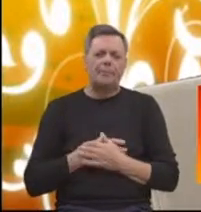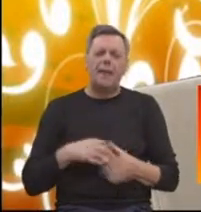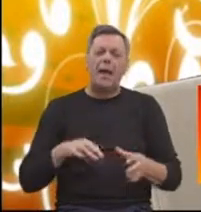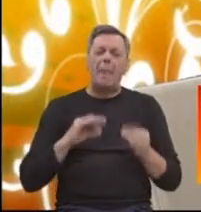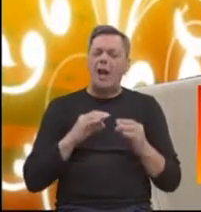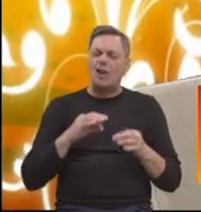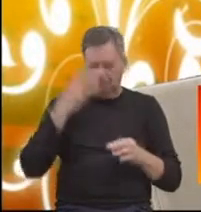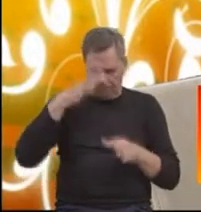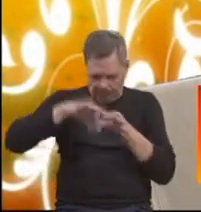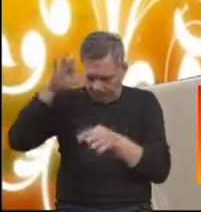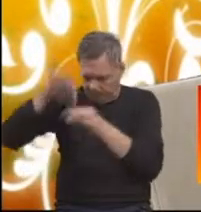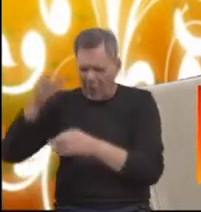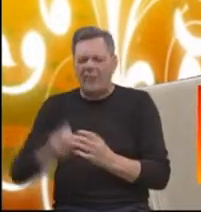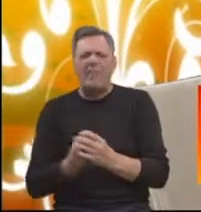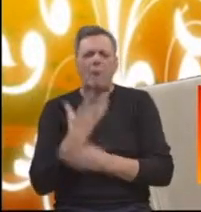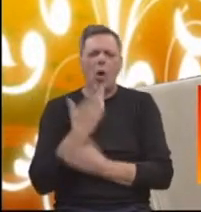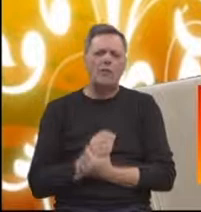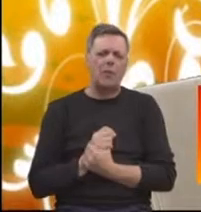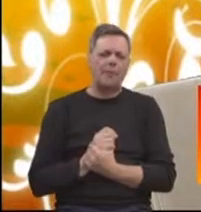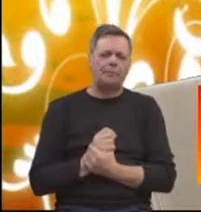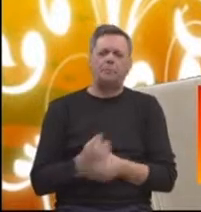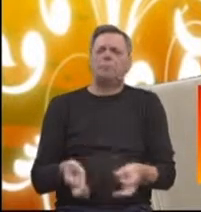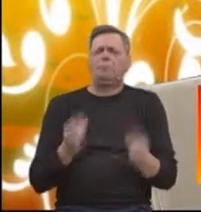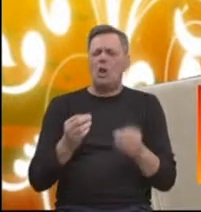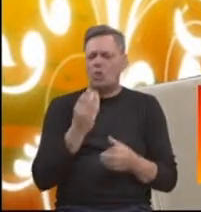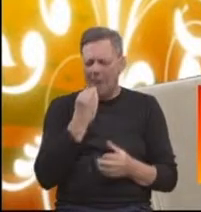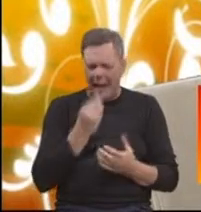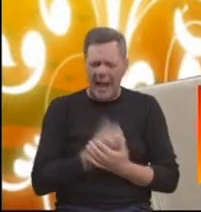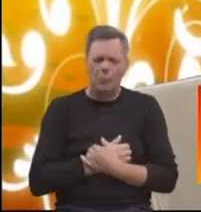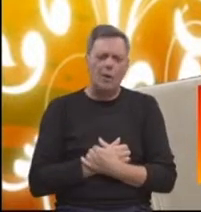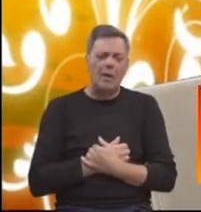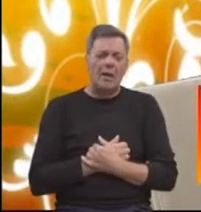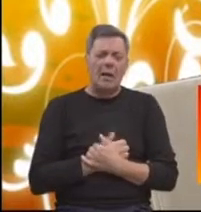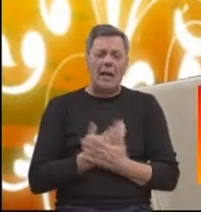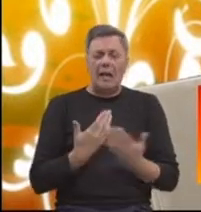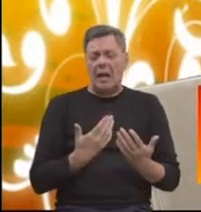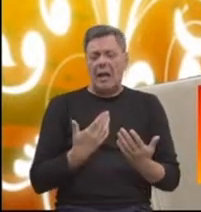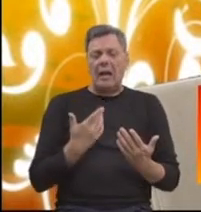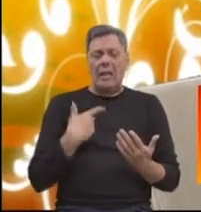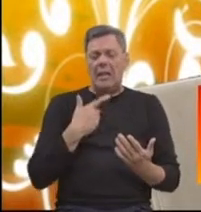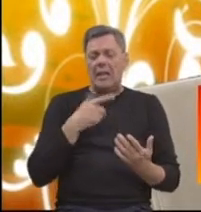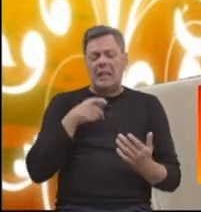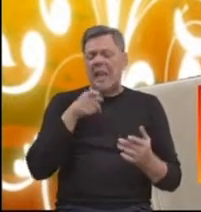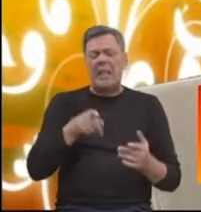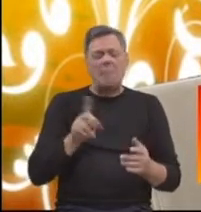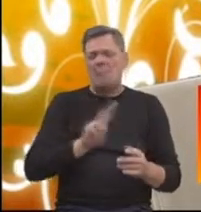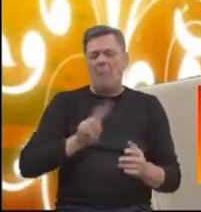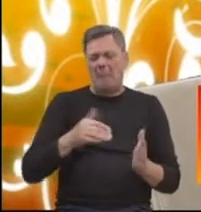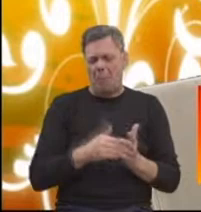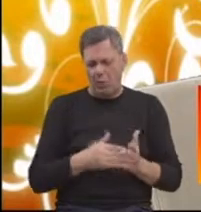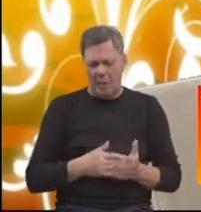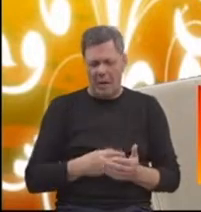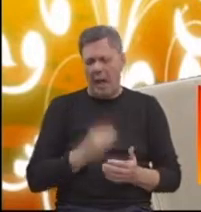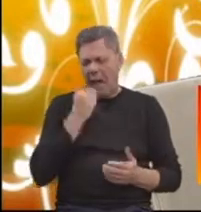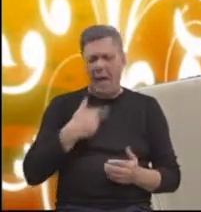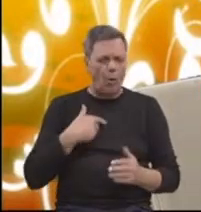nekakve inovativne proizvode, nekakvu super hranu koristiti itd. Za čime zapravo stvarno nema potrebe. Hrana koja je dostupna